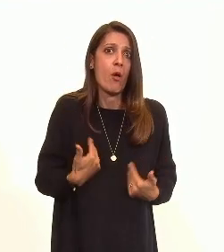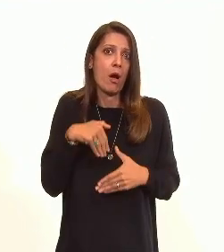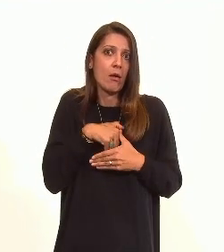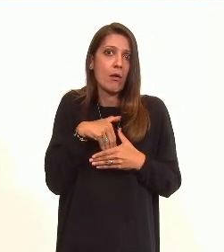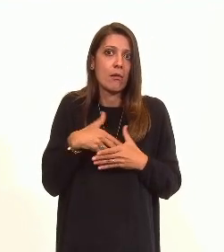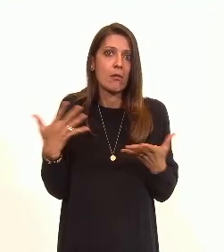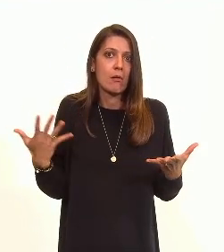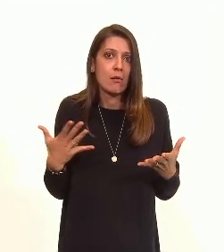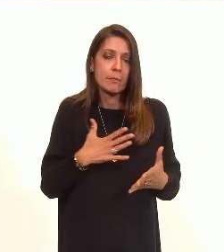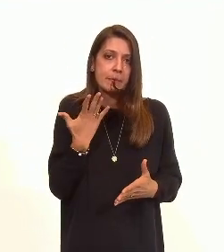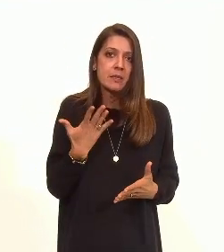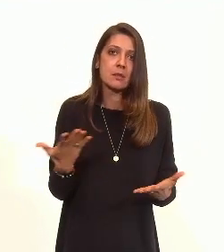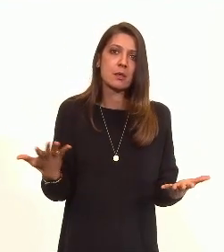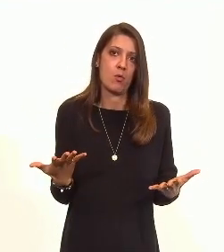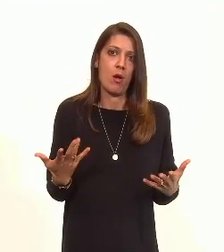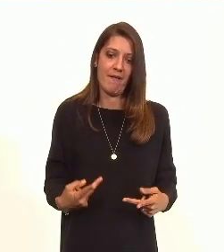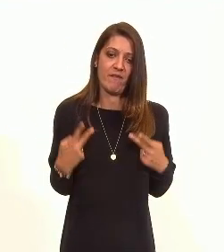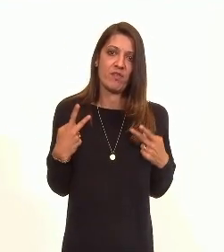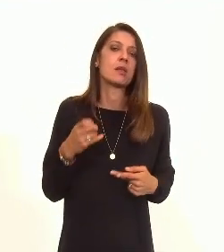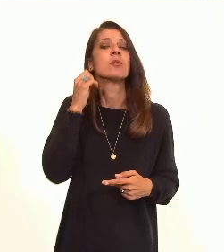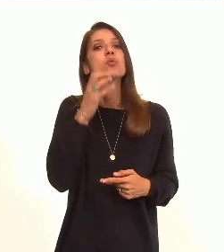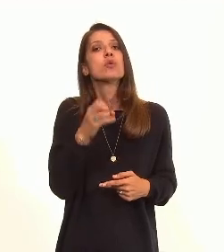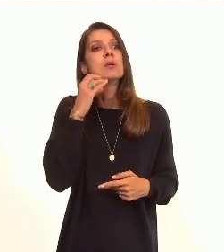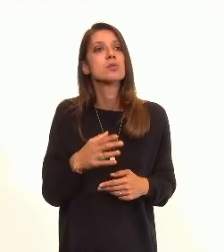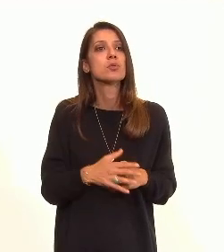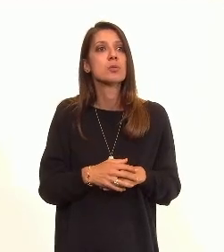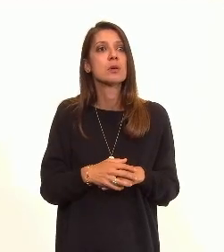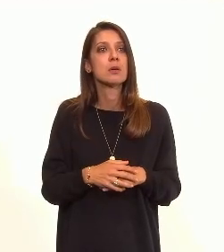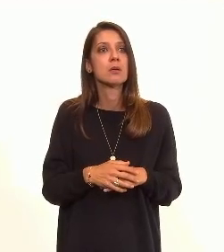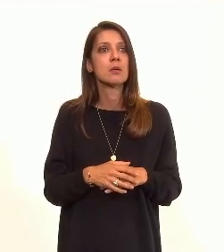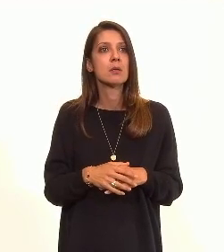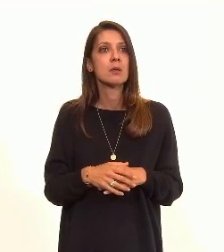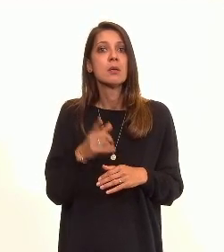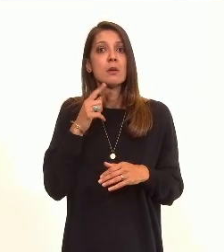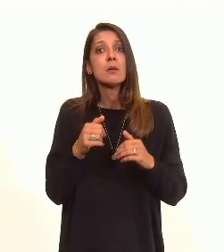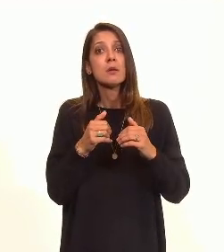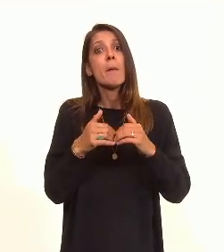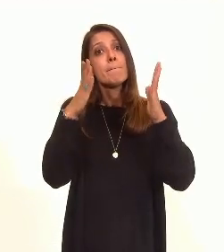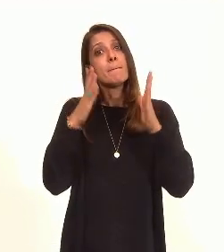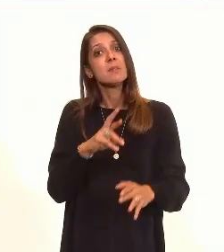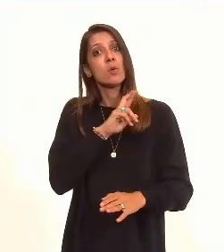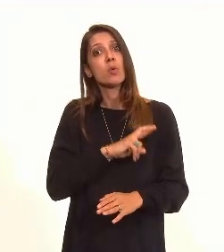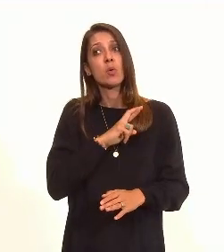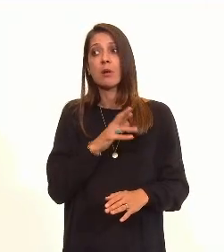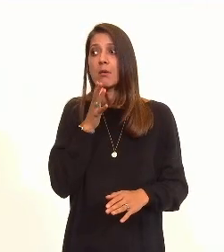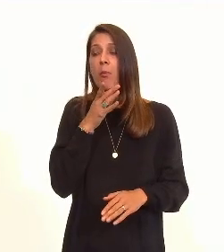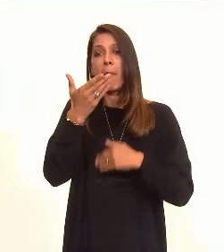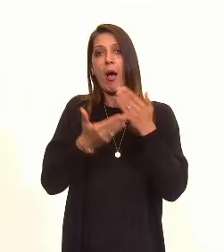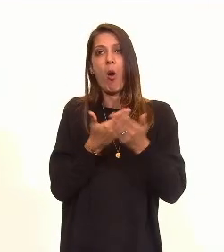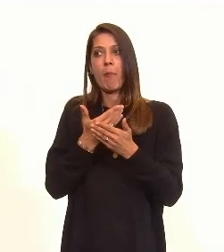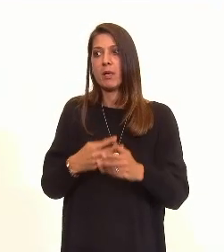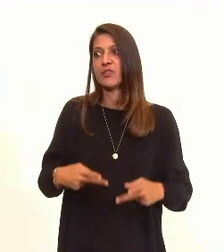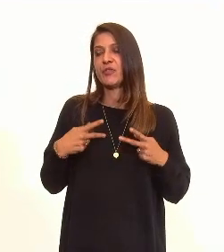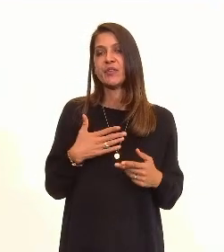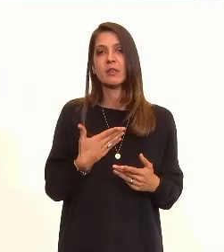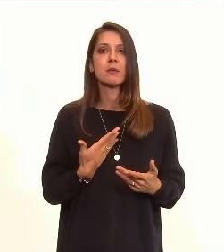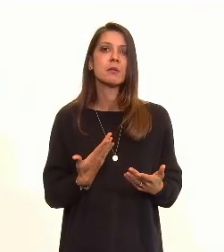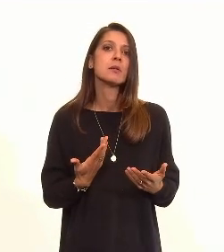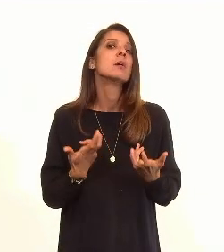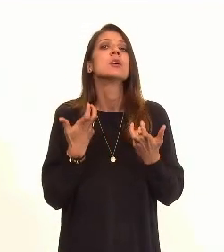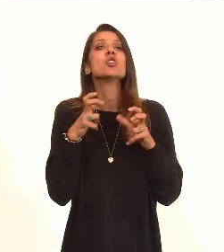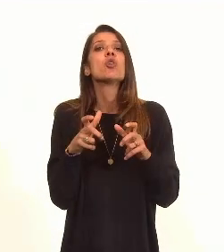ressentir ce que nous vivons lorsque nous sommes, nous, dans une maison de retraite. Je n'ose pas dire le mot